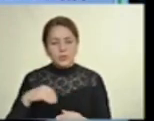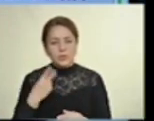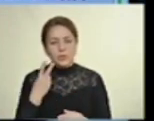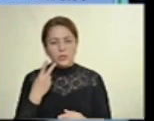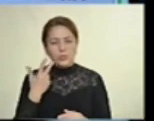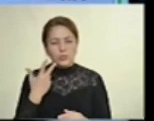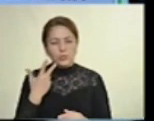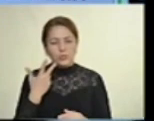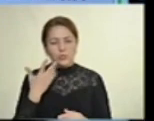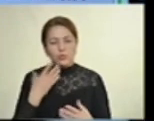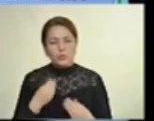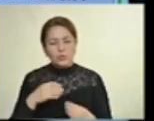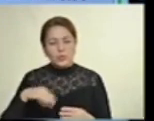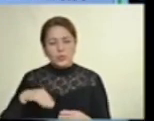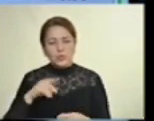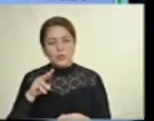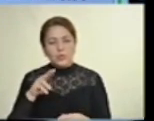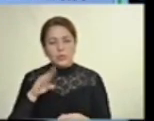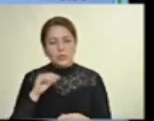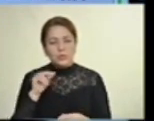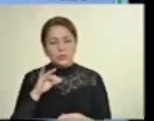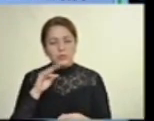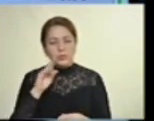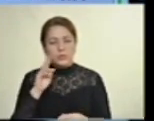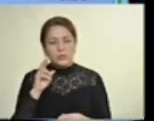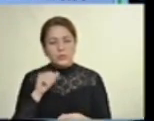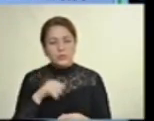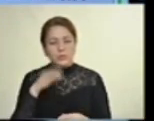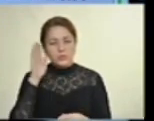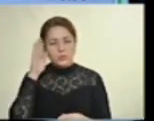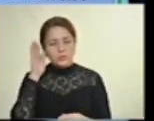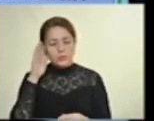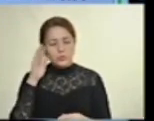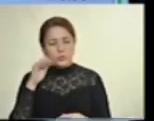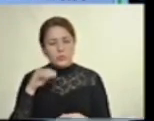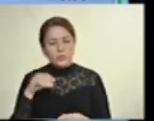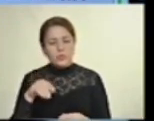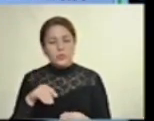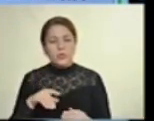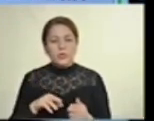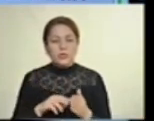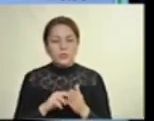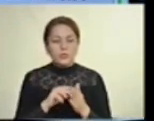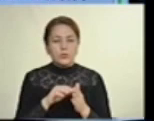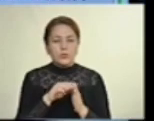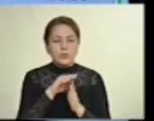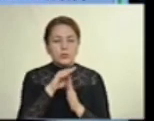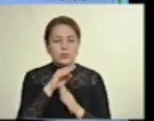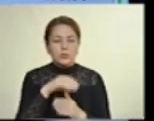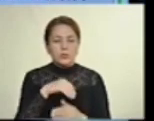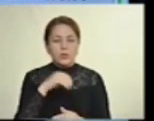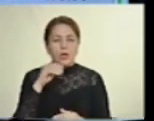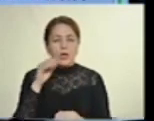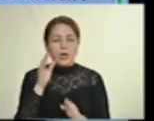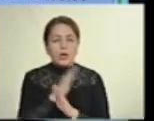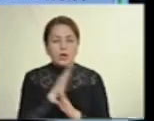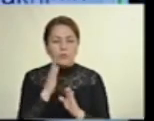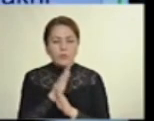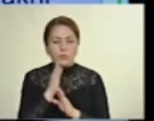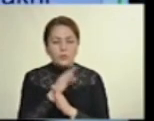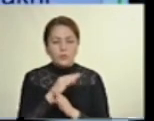kun o'tgach, lichinka suv yuzasiga ko'tarilib, atmosfera havosi bilan suzgich pufagini to'ldirib oladi.